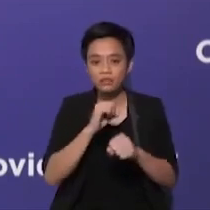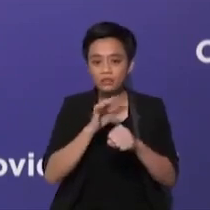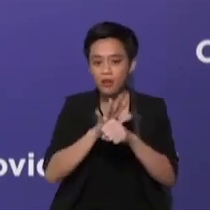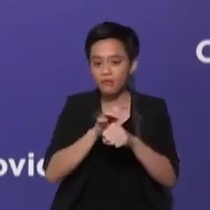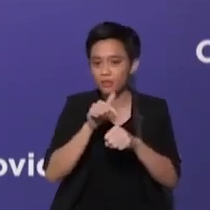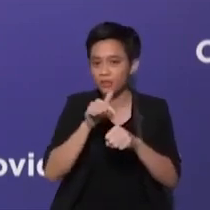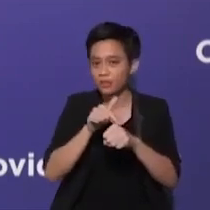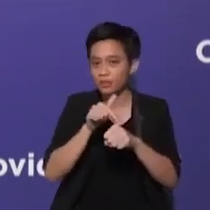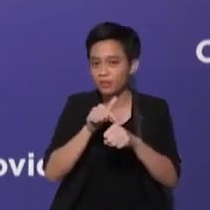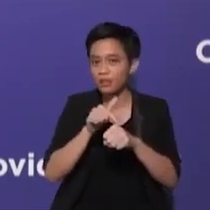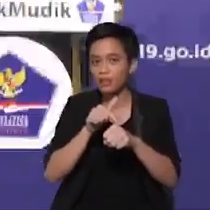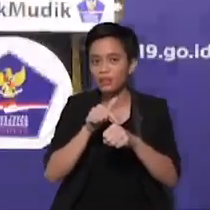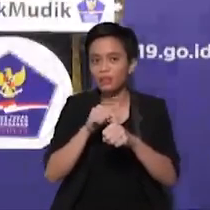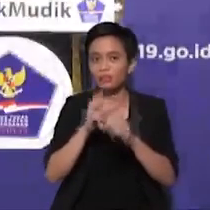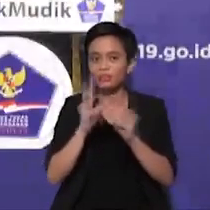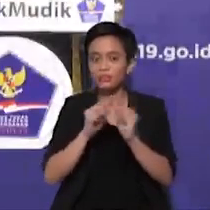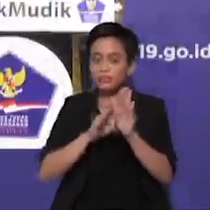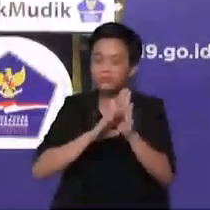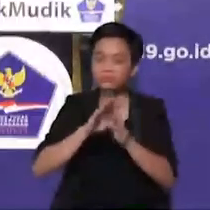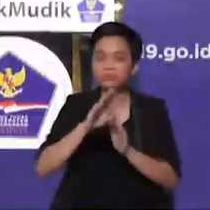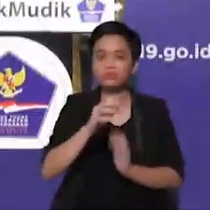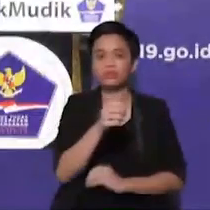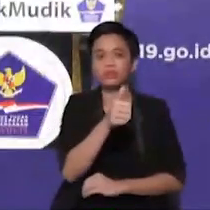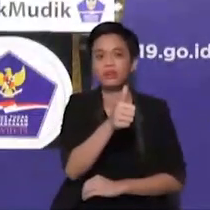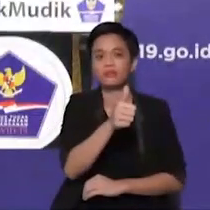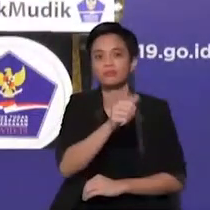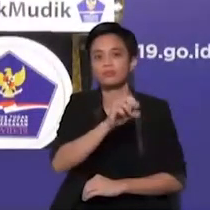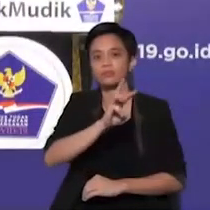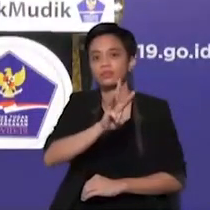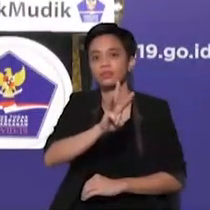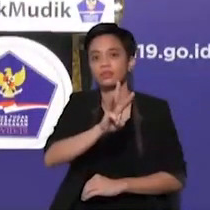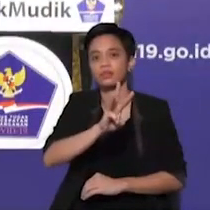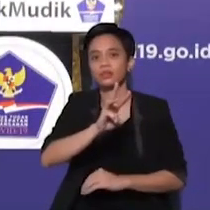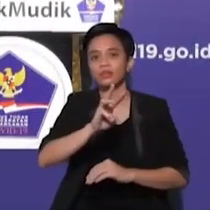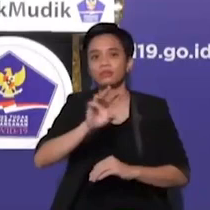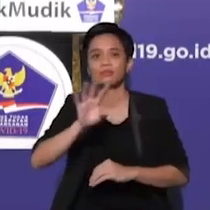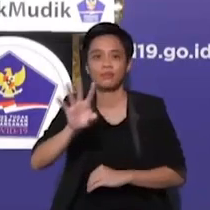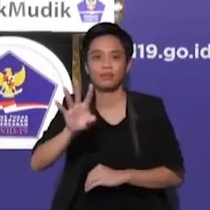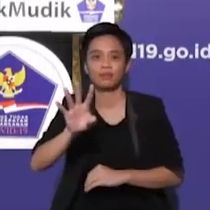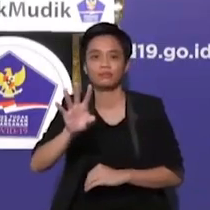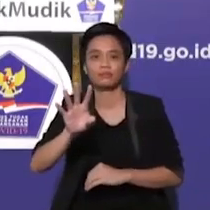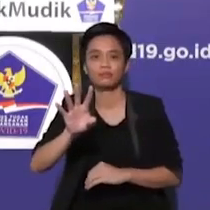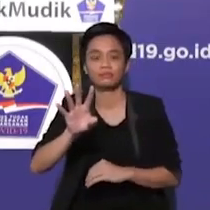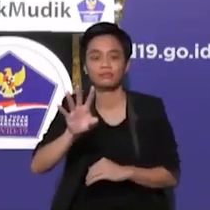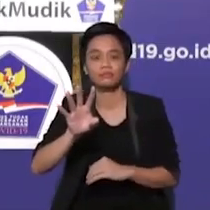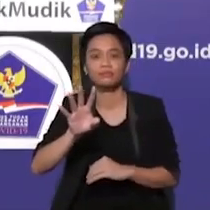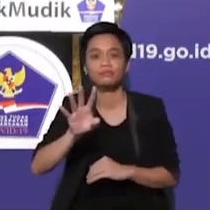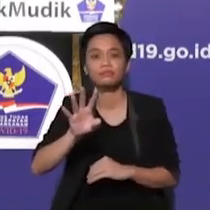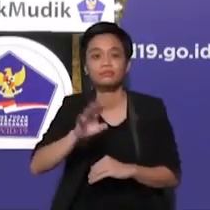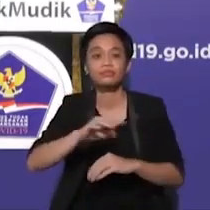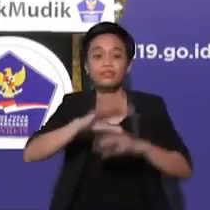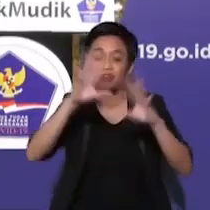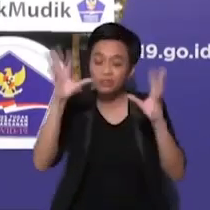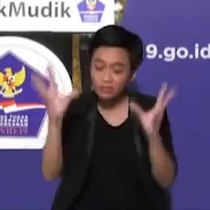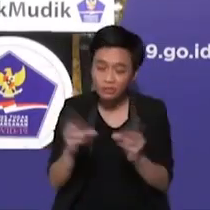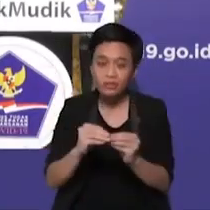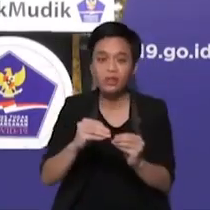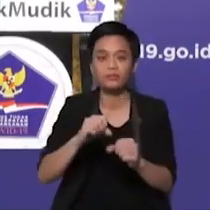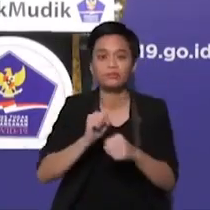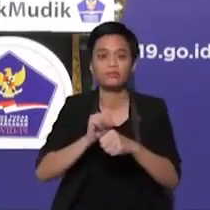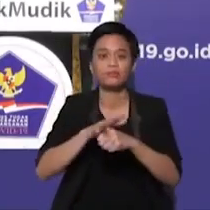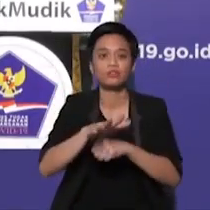19 paint meningkat sebanyak 634 orang sehingga totalnya